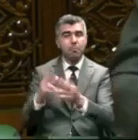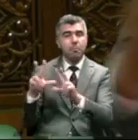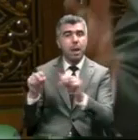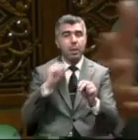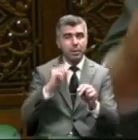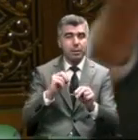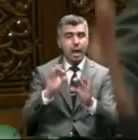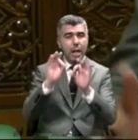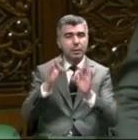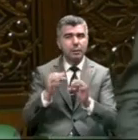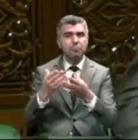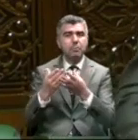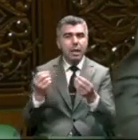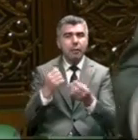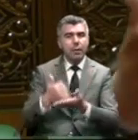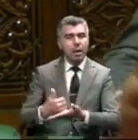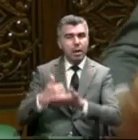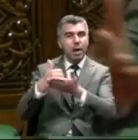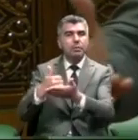واحد العدد ديال القطاعات